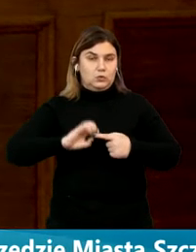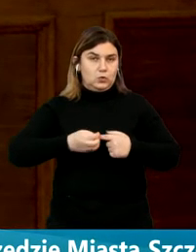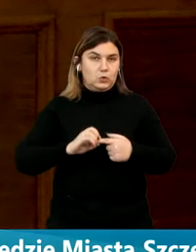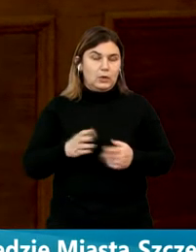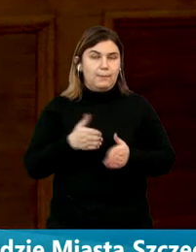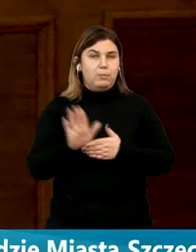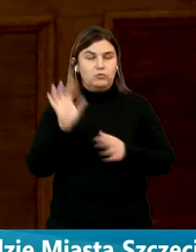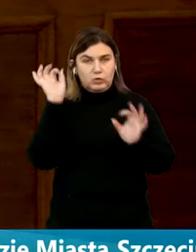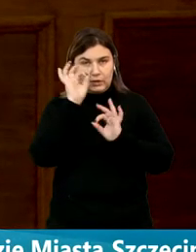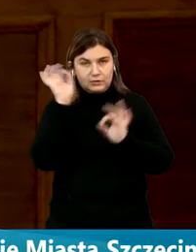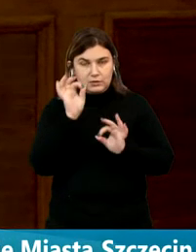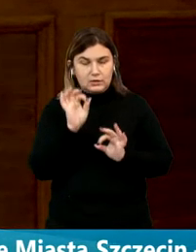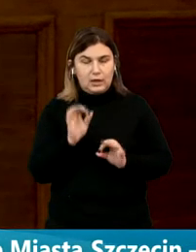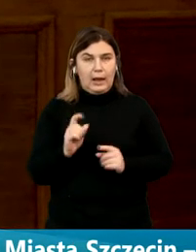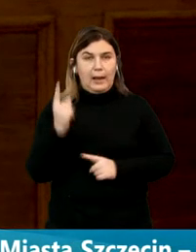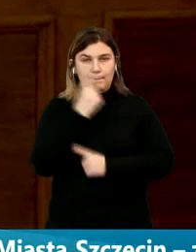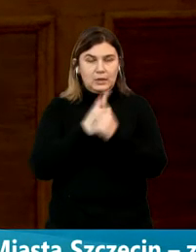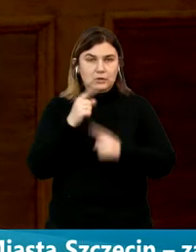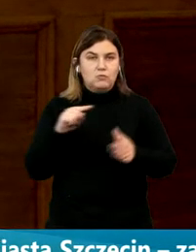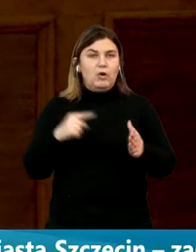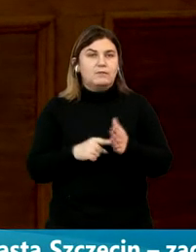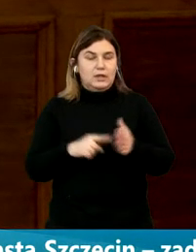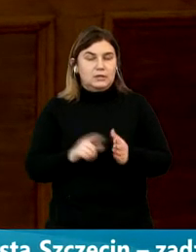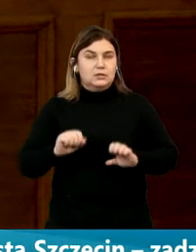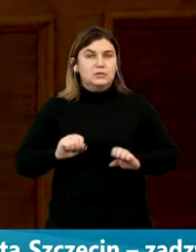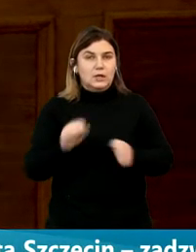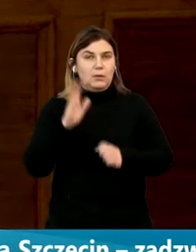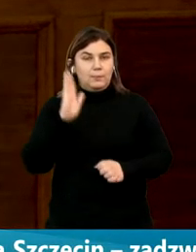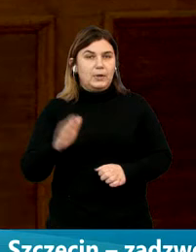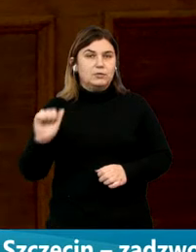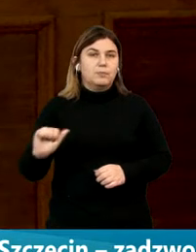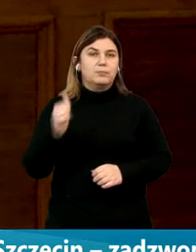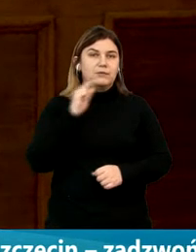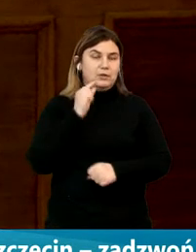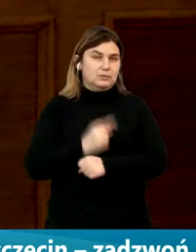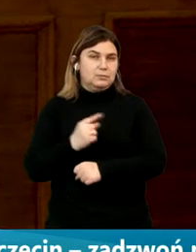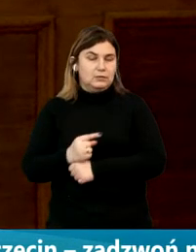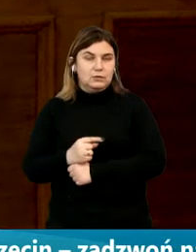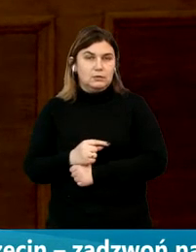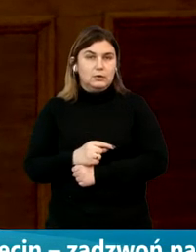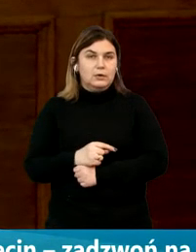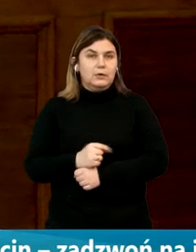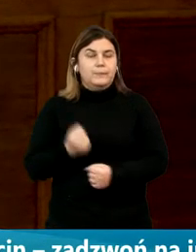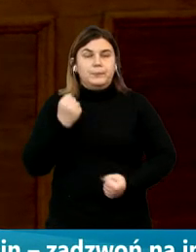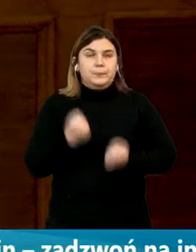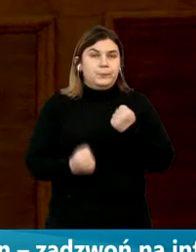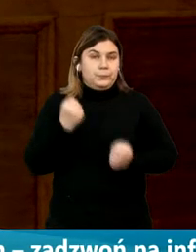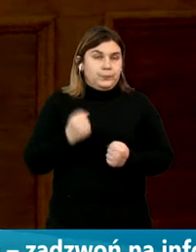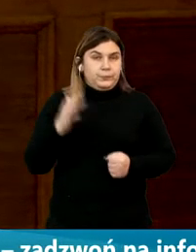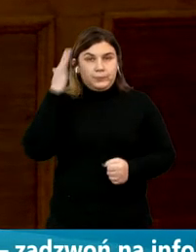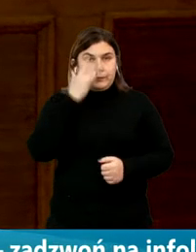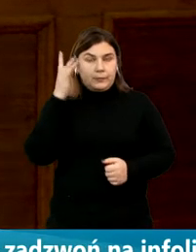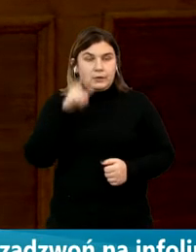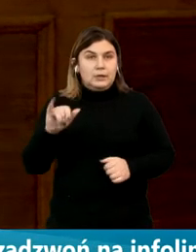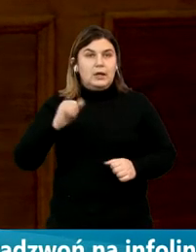początku stycznia, więc myślę, że wtedy te działania będą pierwsze podejmowane. No, trudno sobie wręcz wyobrazić tę